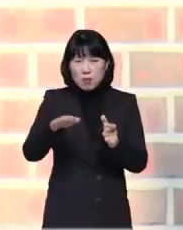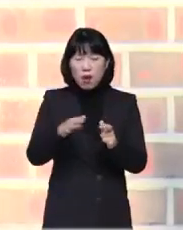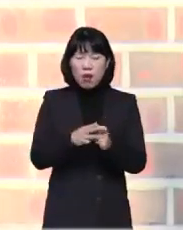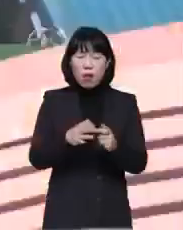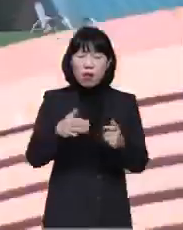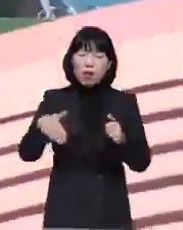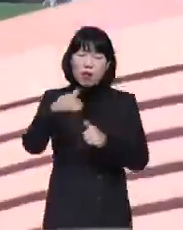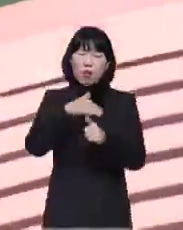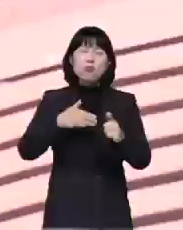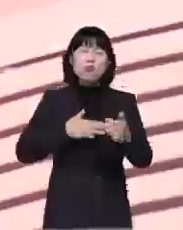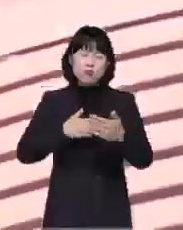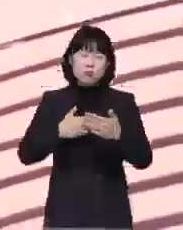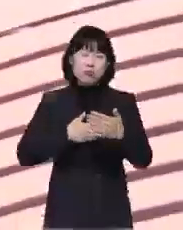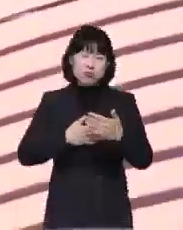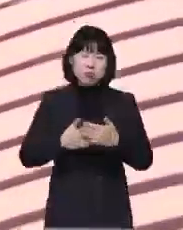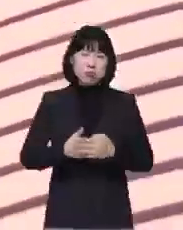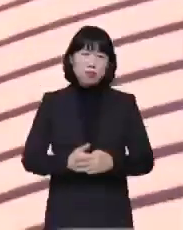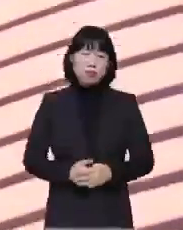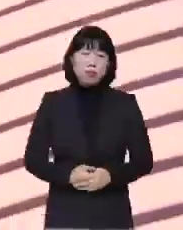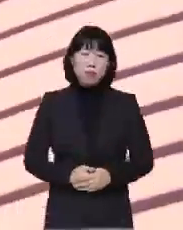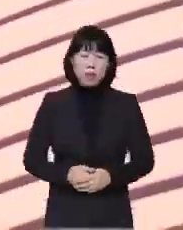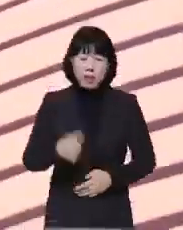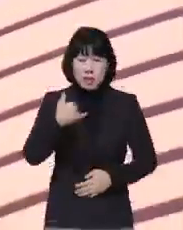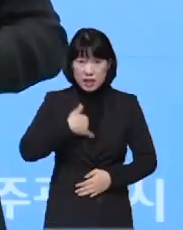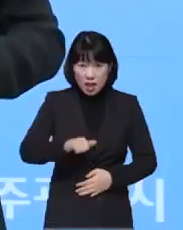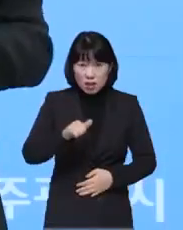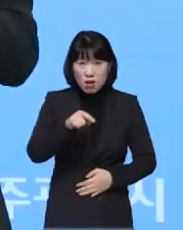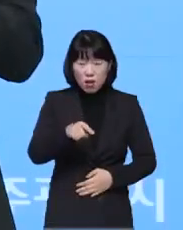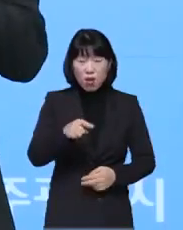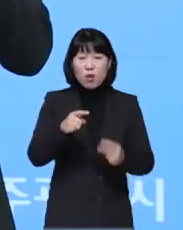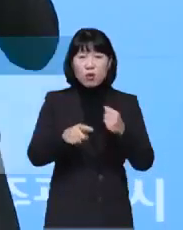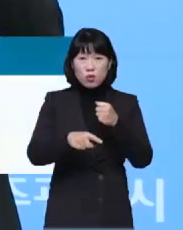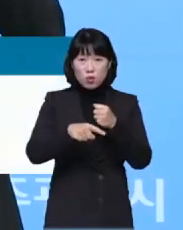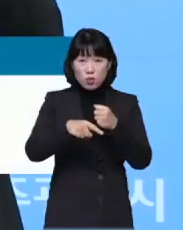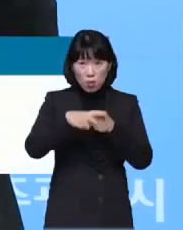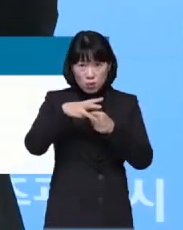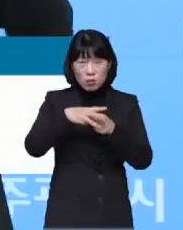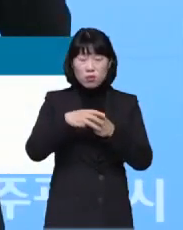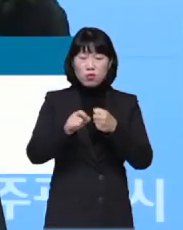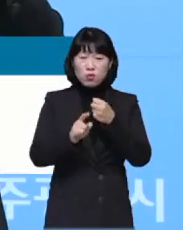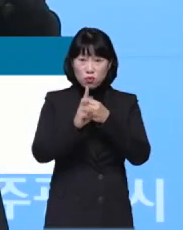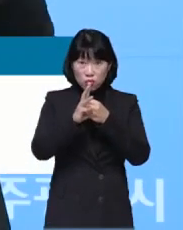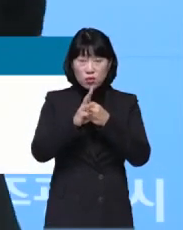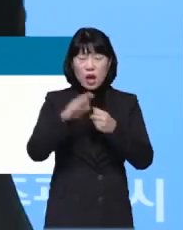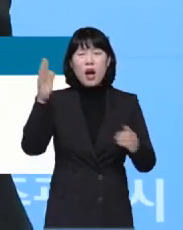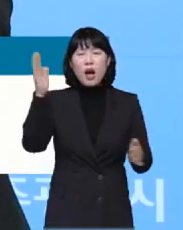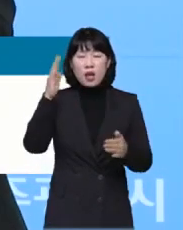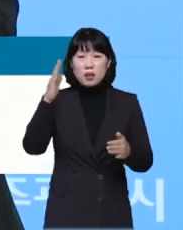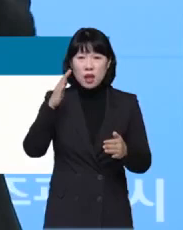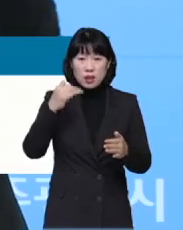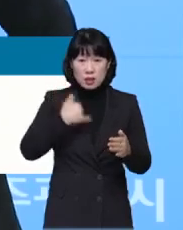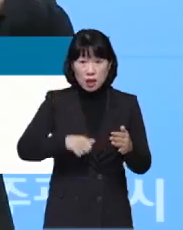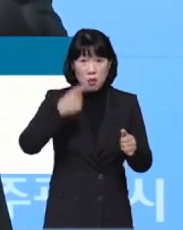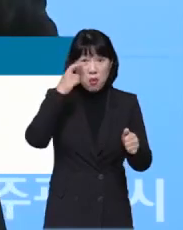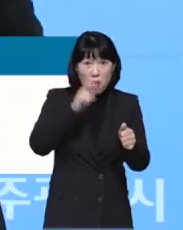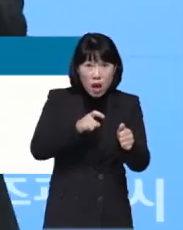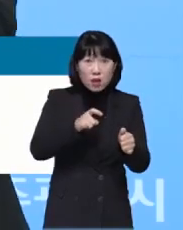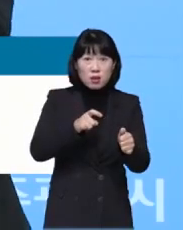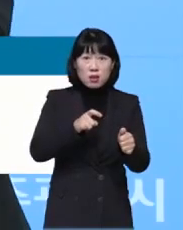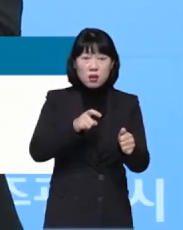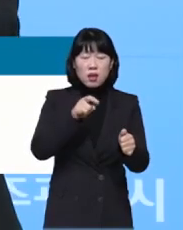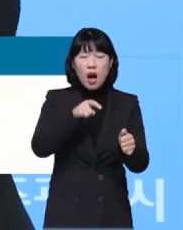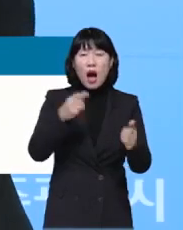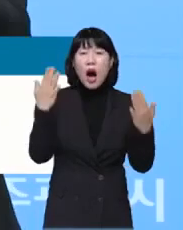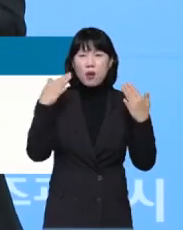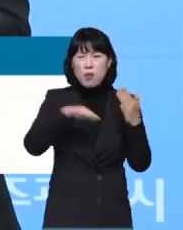바짝 긴장하고 있습니다 자녀들도 되게 초등학생 또는 중학생 입니다 자녀들이 확진이 되게 되면 그